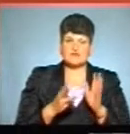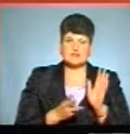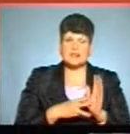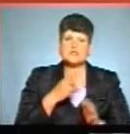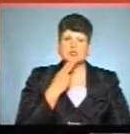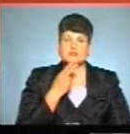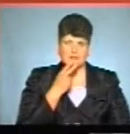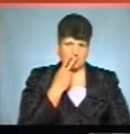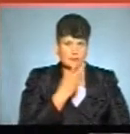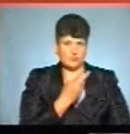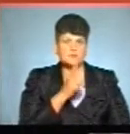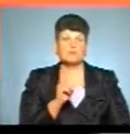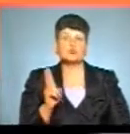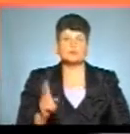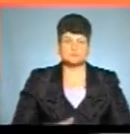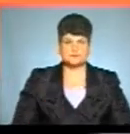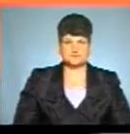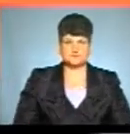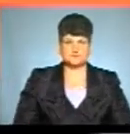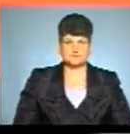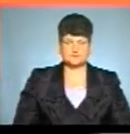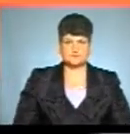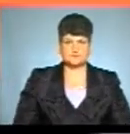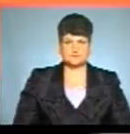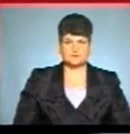червня. Давайте подивимось, хто вони.